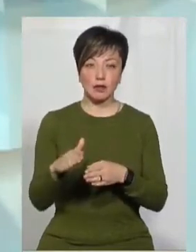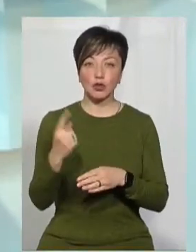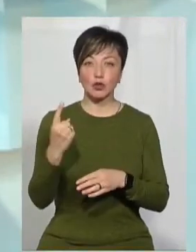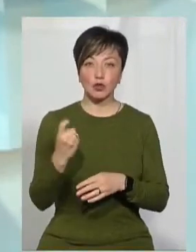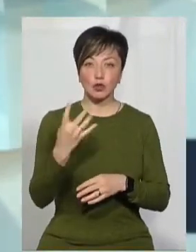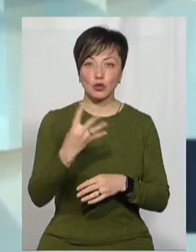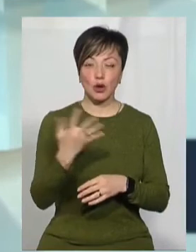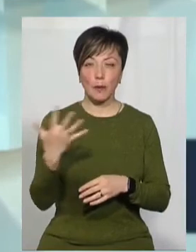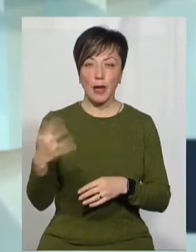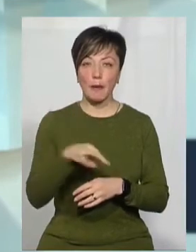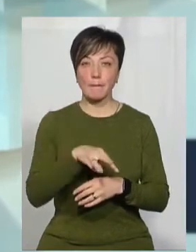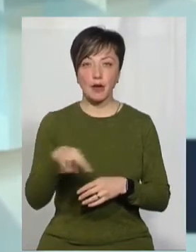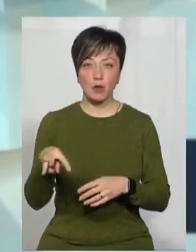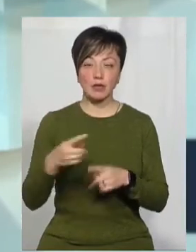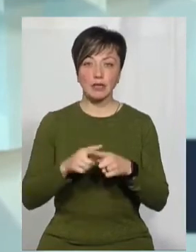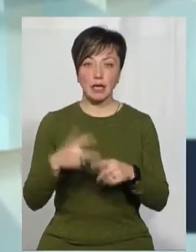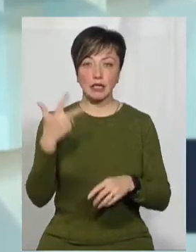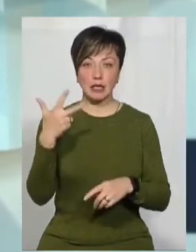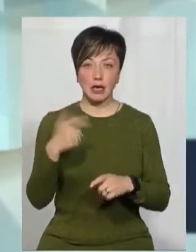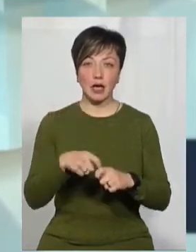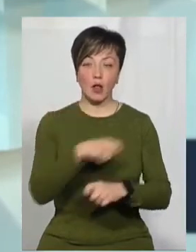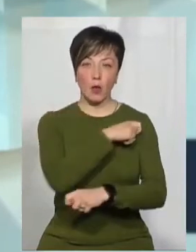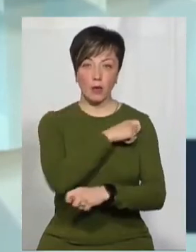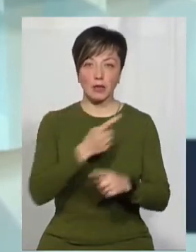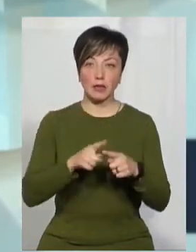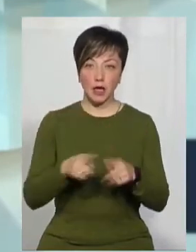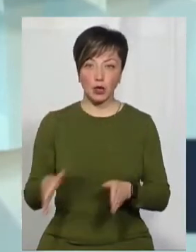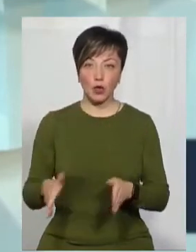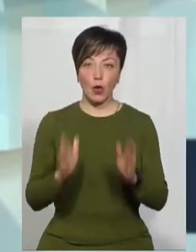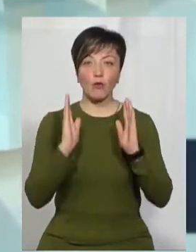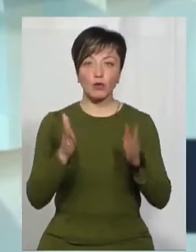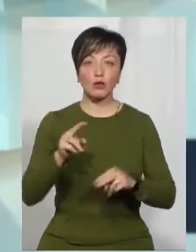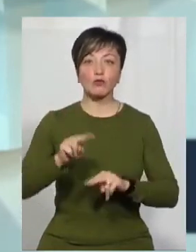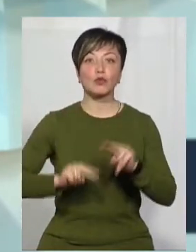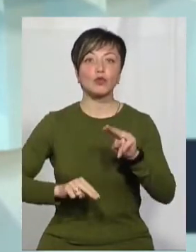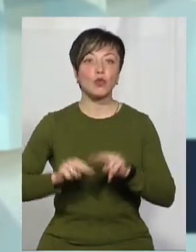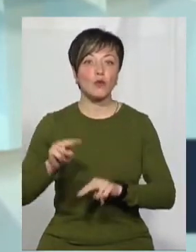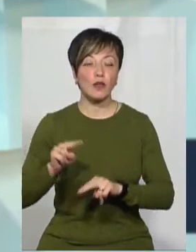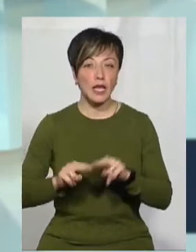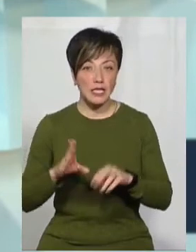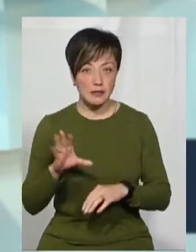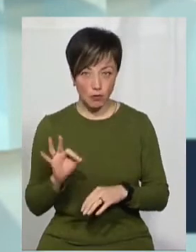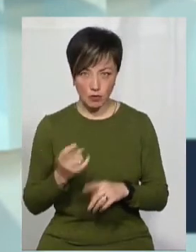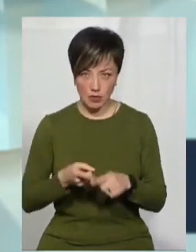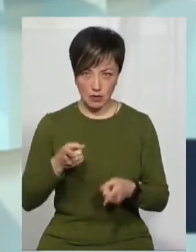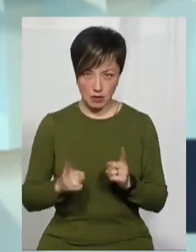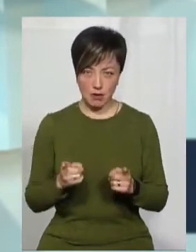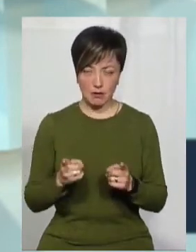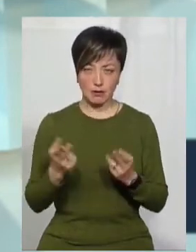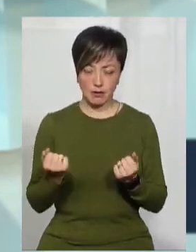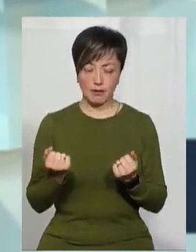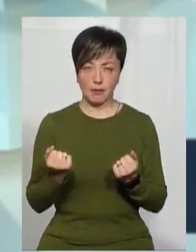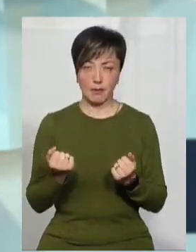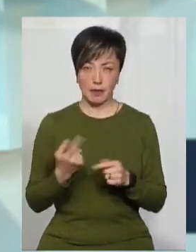145 мільйонів. Відповідно, цих 3 кілометри цієї дороги буде збудовано. Це буде будівництво. Це реальний об'єкт будівництва? Це реальний